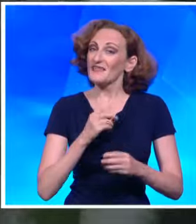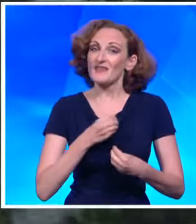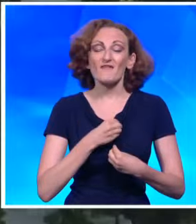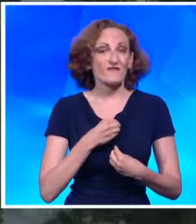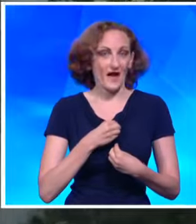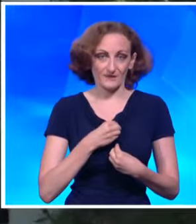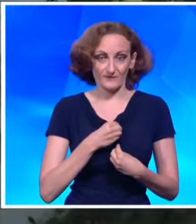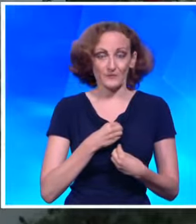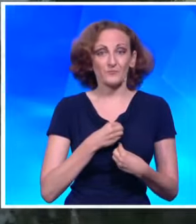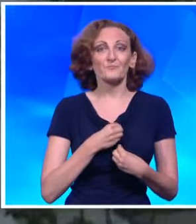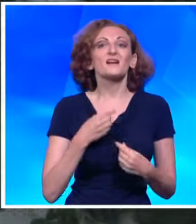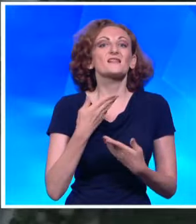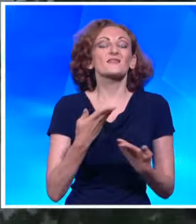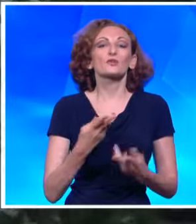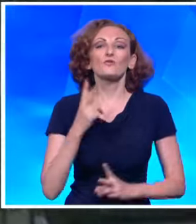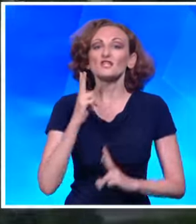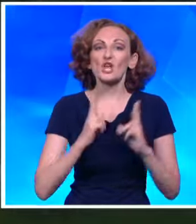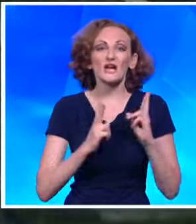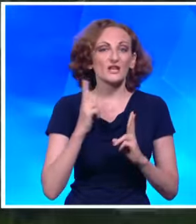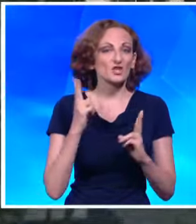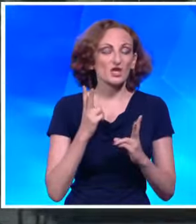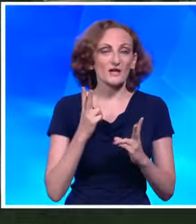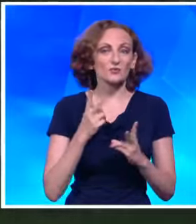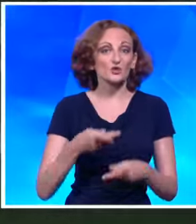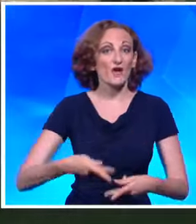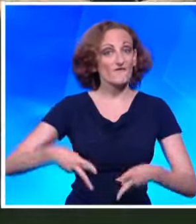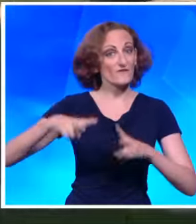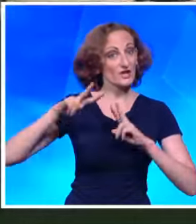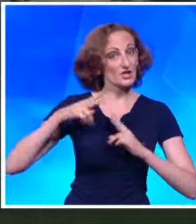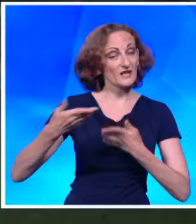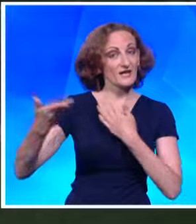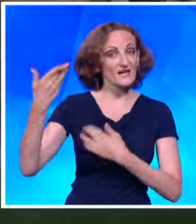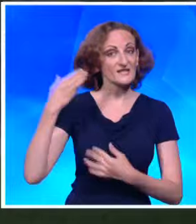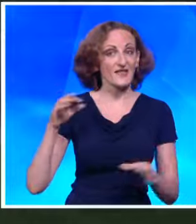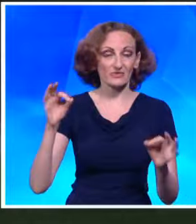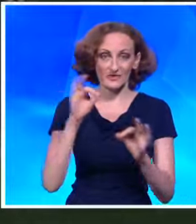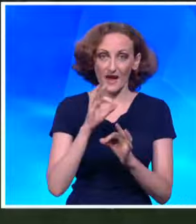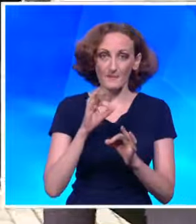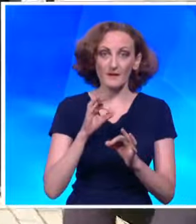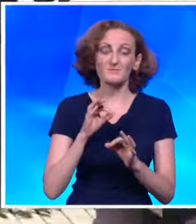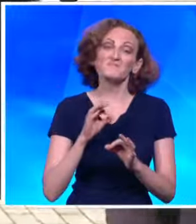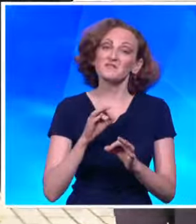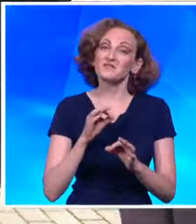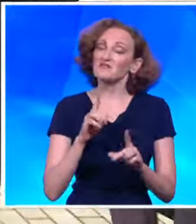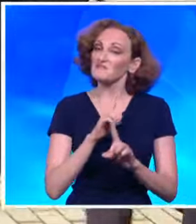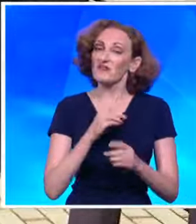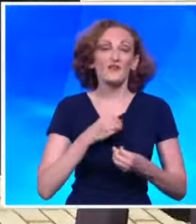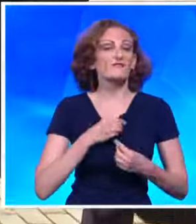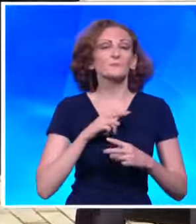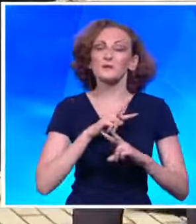след като вече е решено, че връщане назад няма да има други срещи. Колеги, чуваме